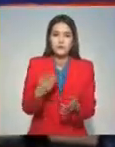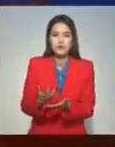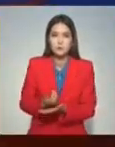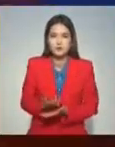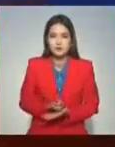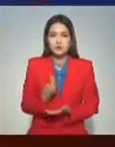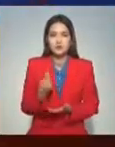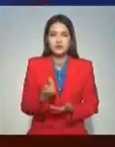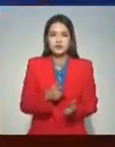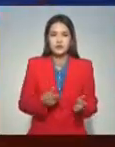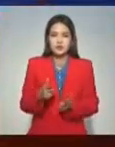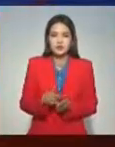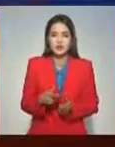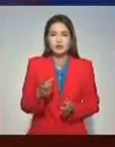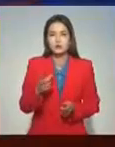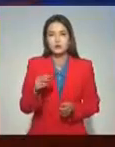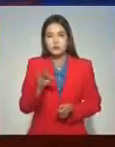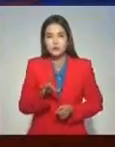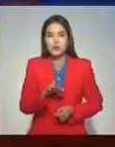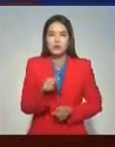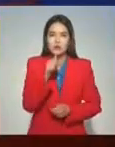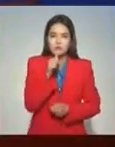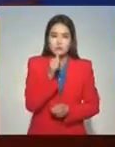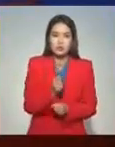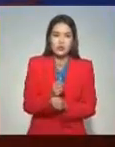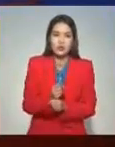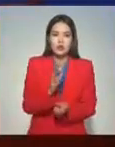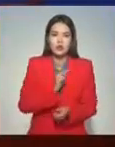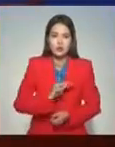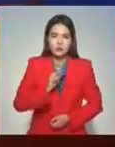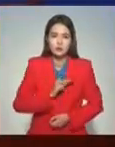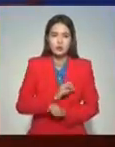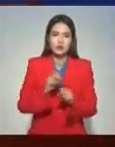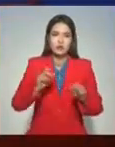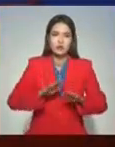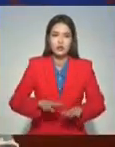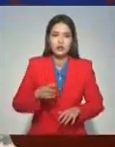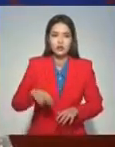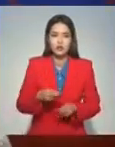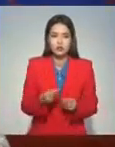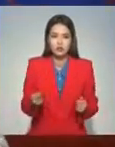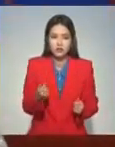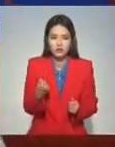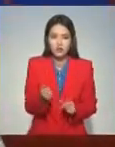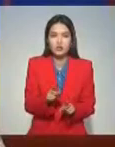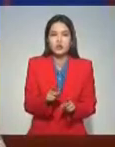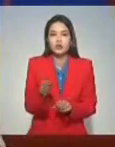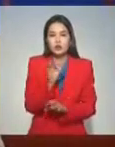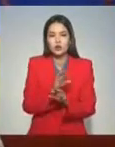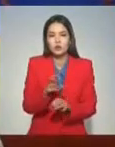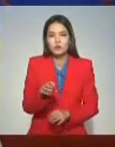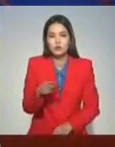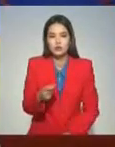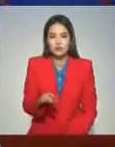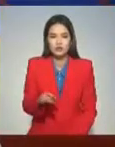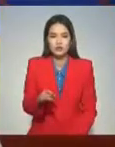снеготаяние. По области проводятся взрывные работы по дроблению льда. Трубы, мосты,